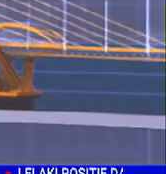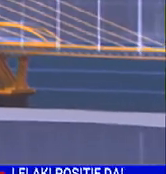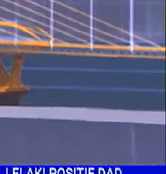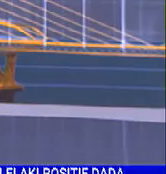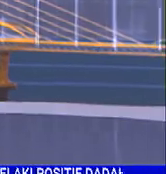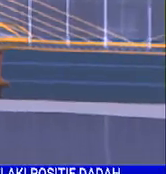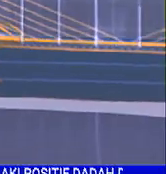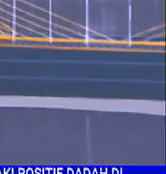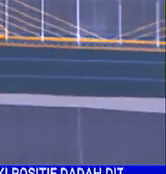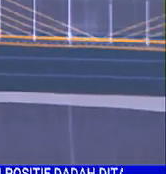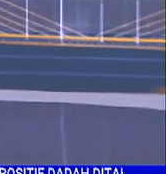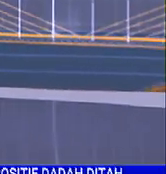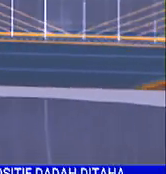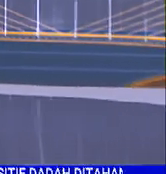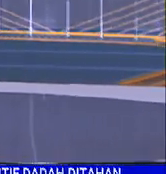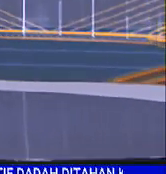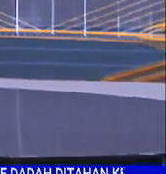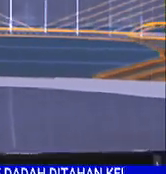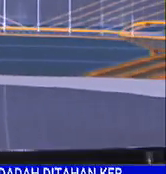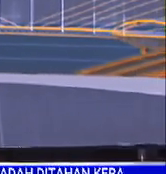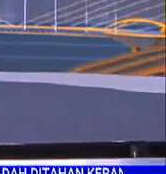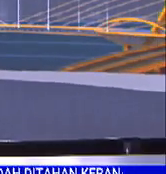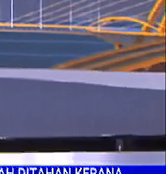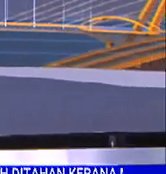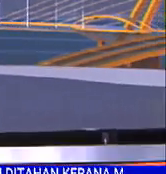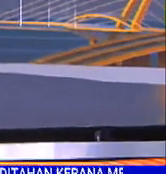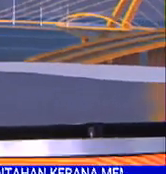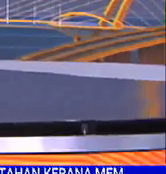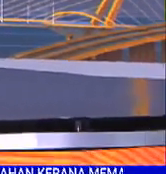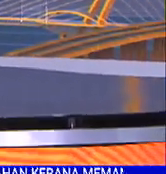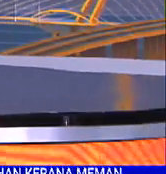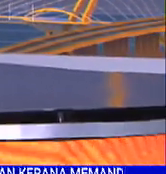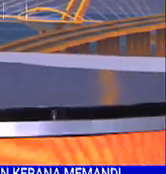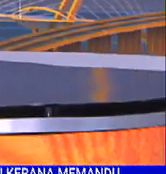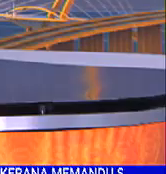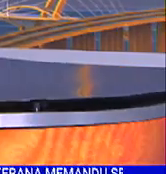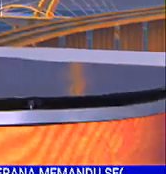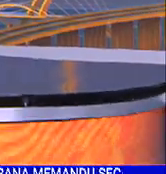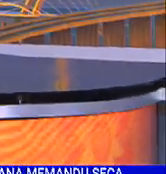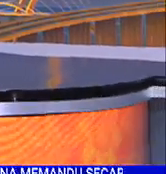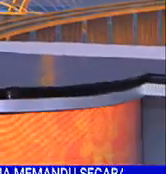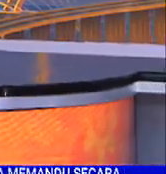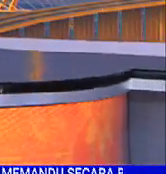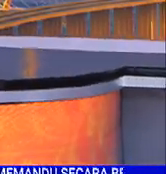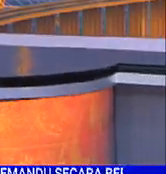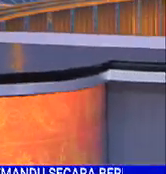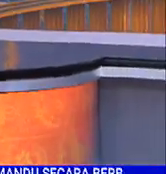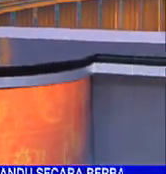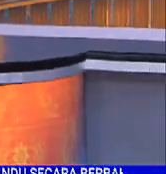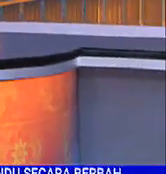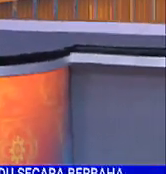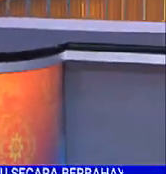Berita RTM di berita.rtm.gov.my untuk perkembangan sahih seluruh negara. Salam hormat dan Assalamualaikum.